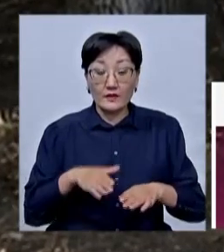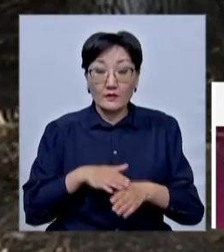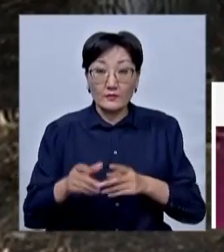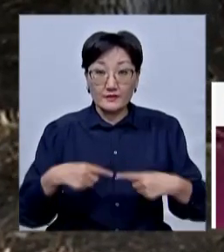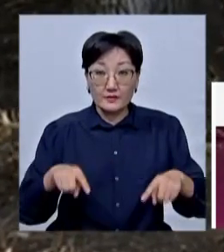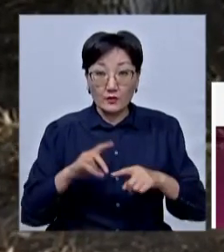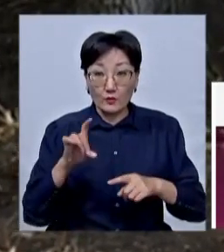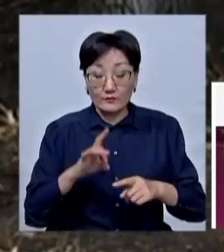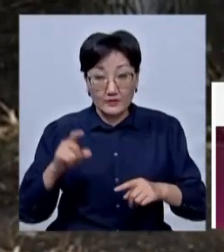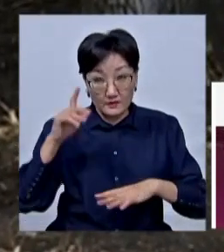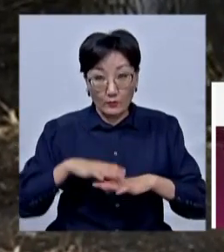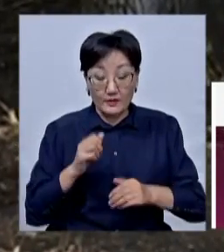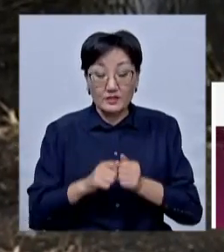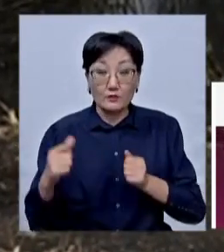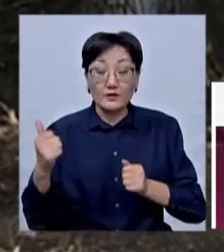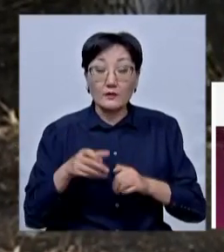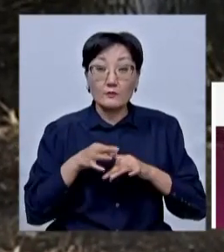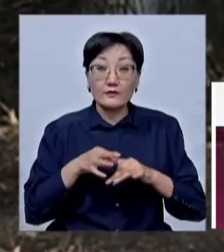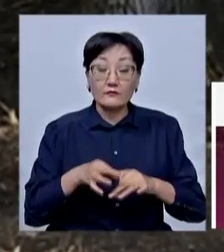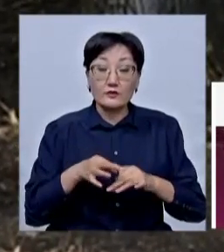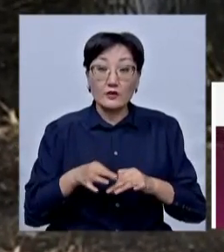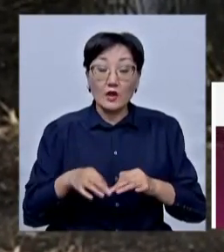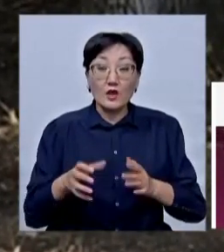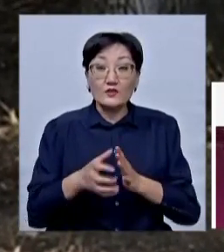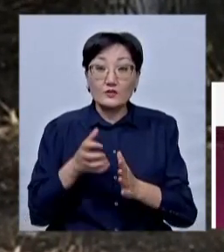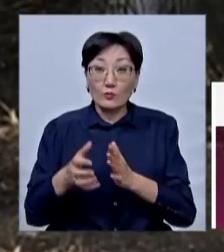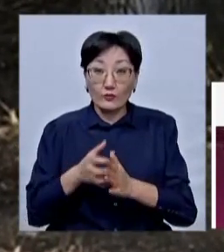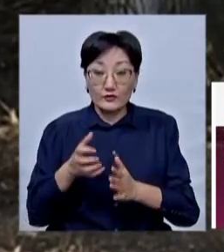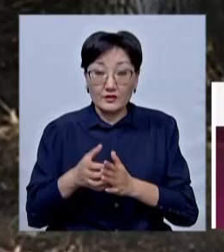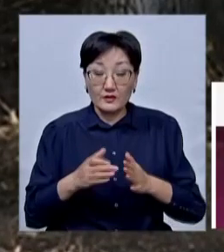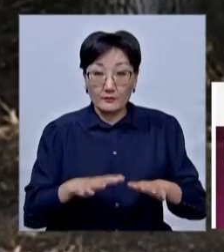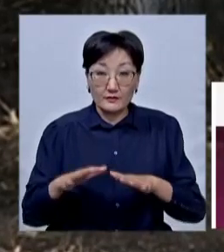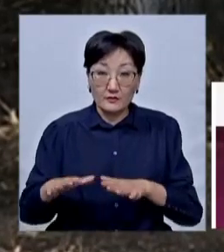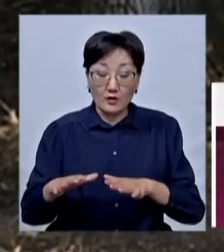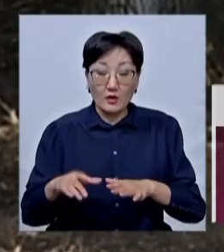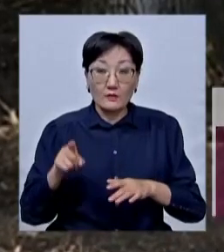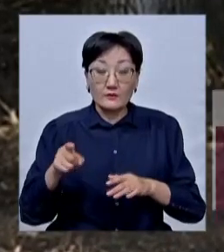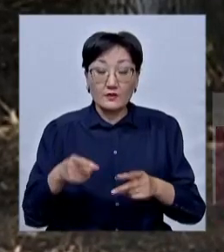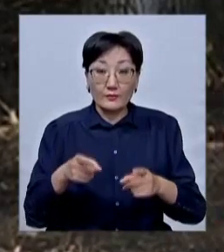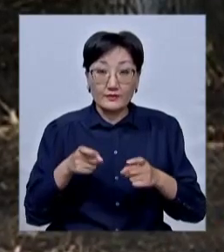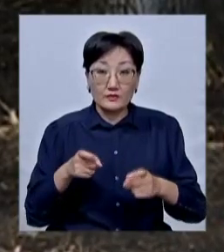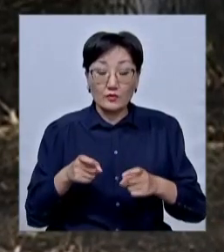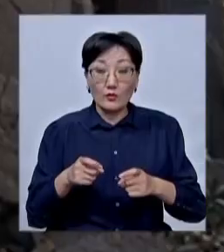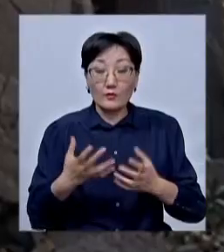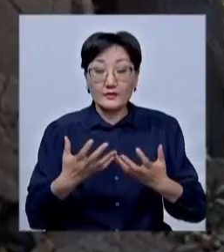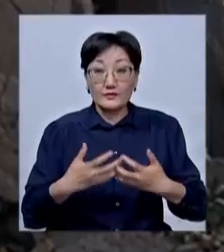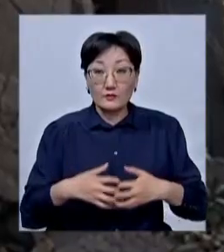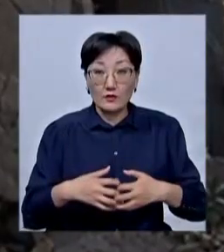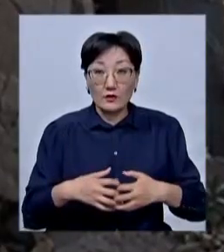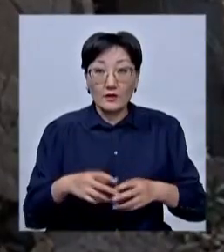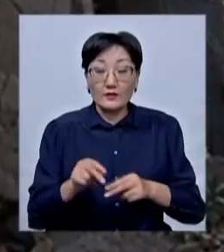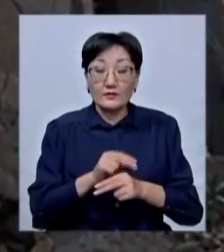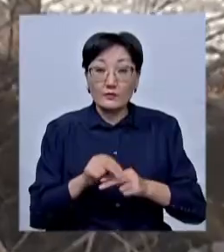Урусбайский район, акимат. Там еженедельно мы проводим субботники локальные. Там мы привлекаем у них подотчетность к принудительному